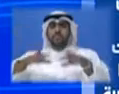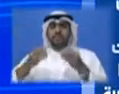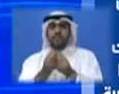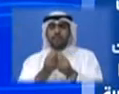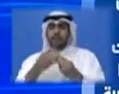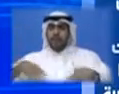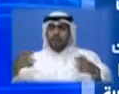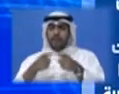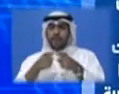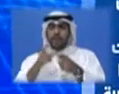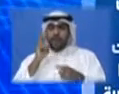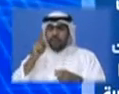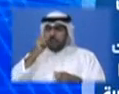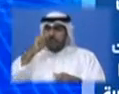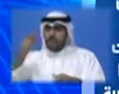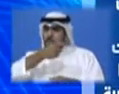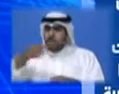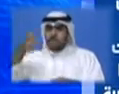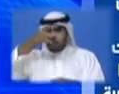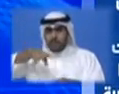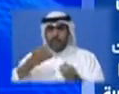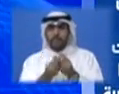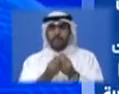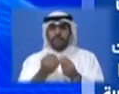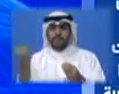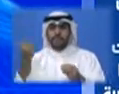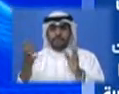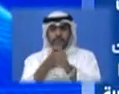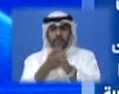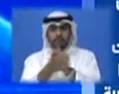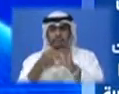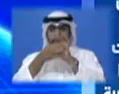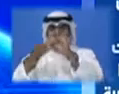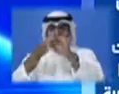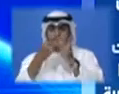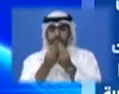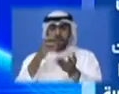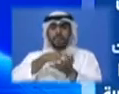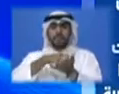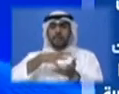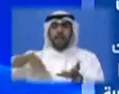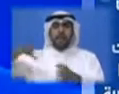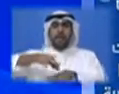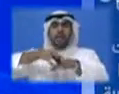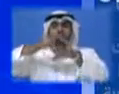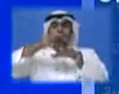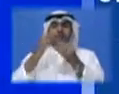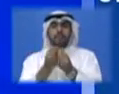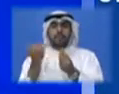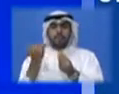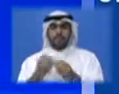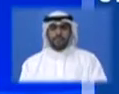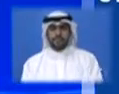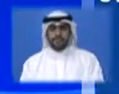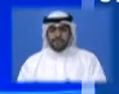حد لاعتداءات هذا الإرهاب وتقديم العون والمساعدة للمناطق السكانية المتضررة.